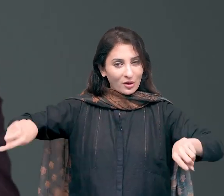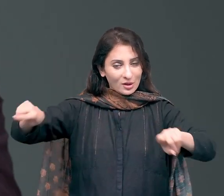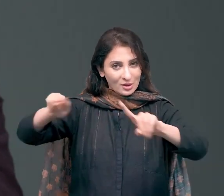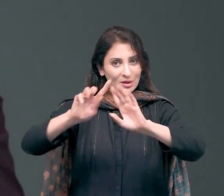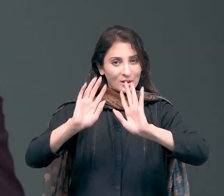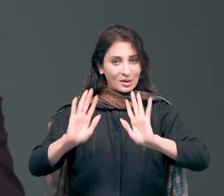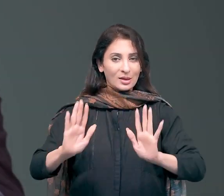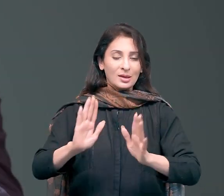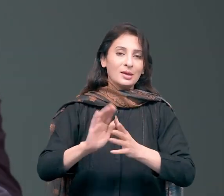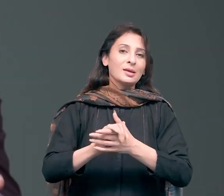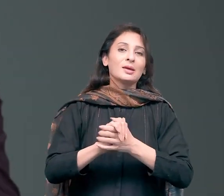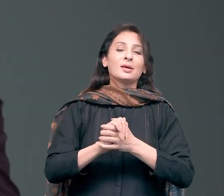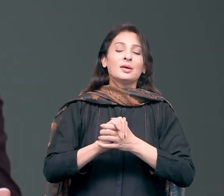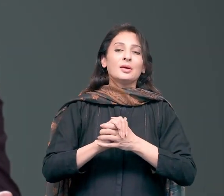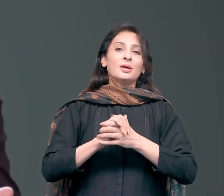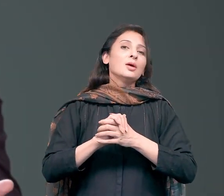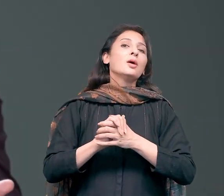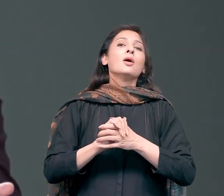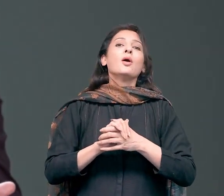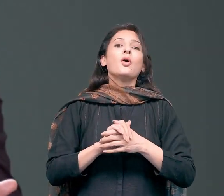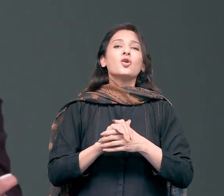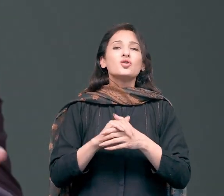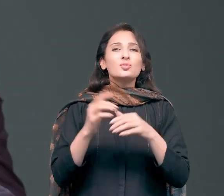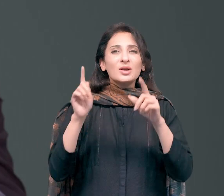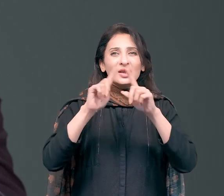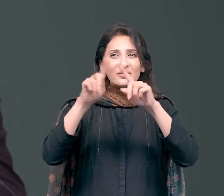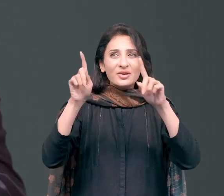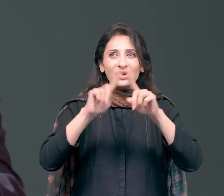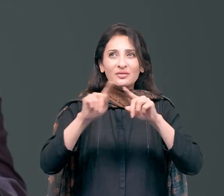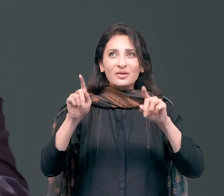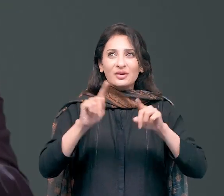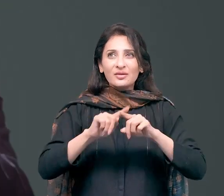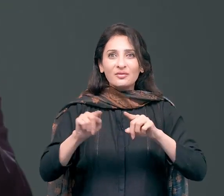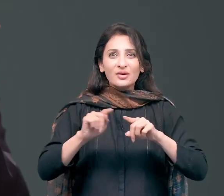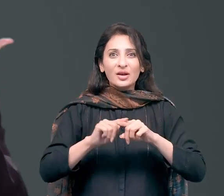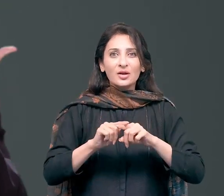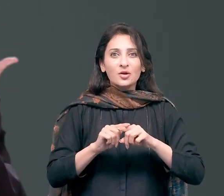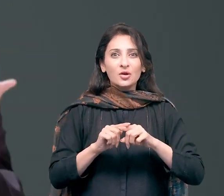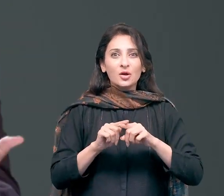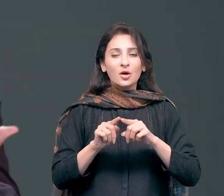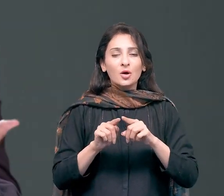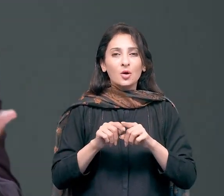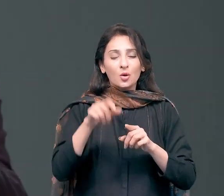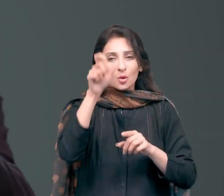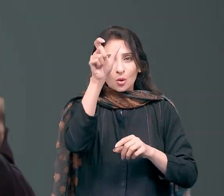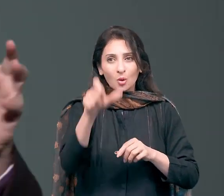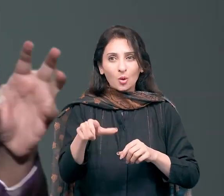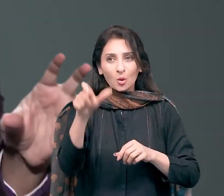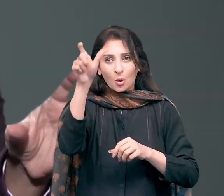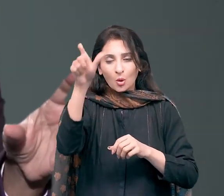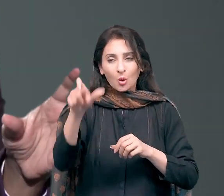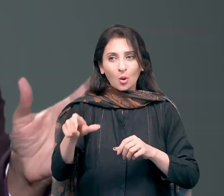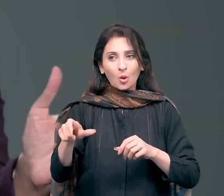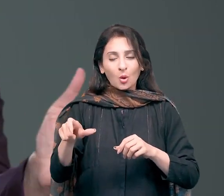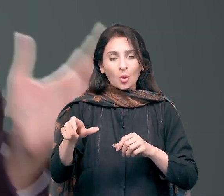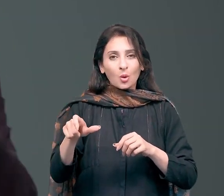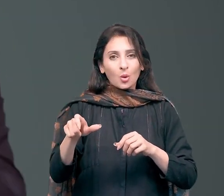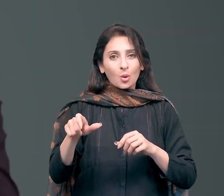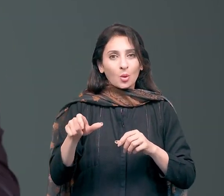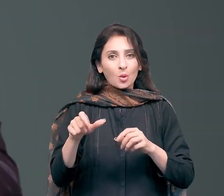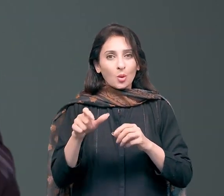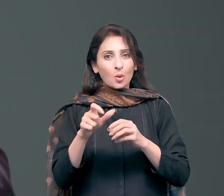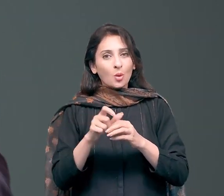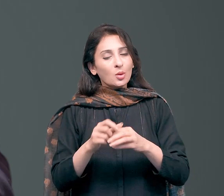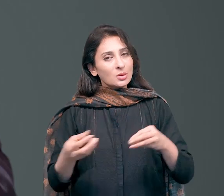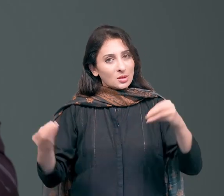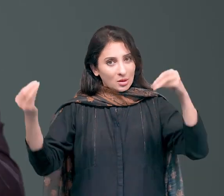جی کو اور مولانا ابوالکلام آزاد، ان دونوں کانگریس کے صدر تھے، ان لوگوں کو رہائی دلا